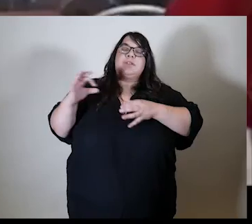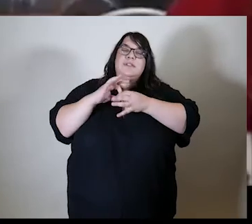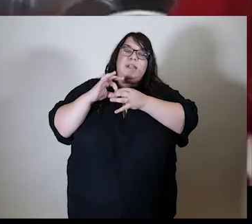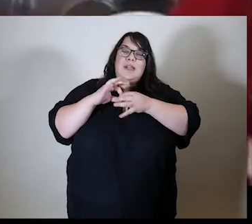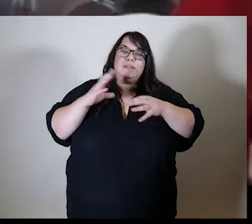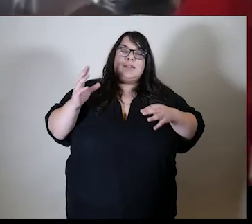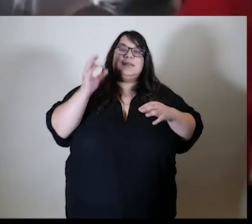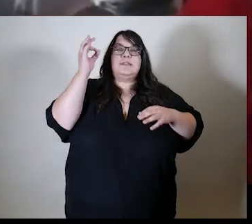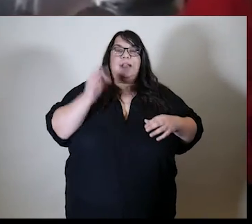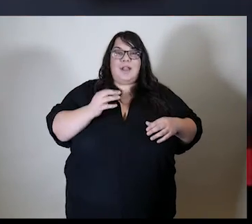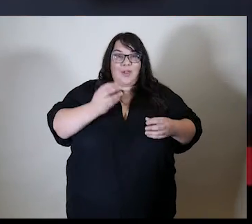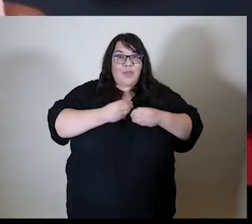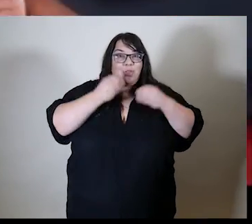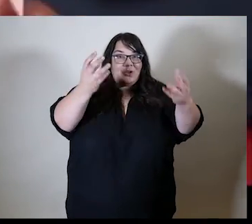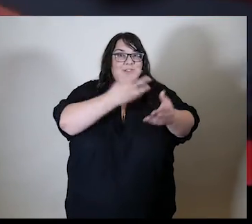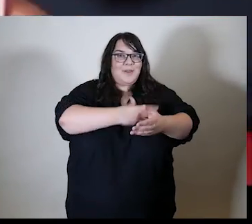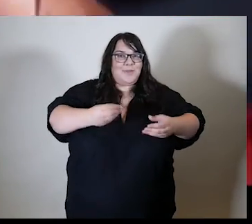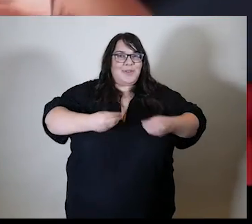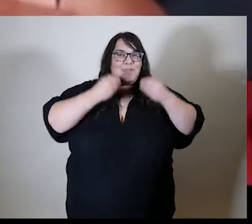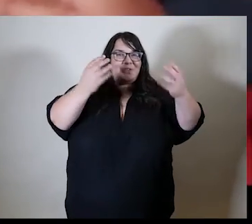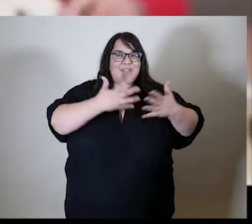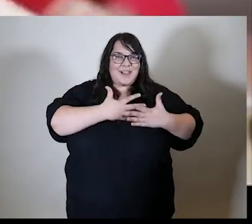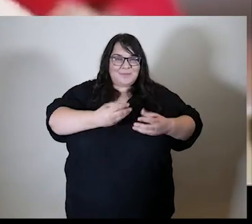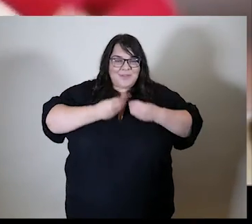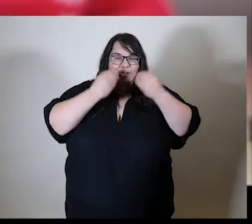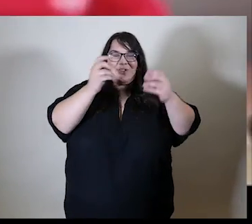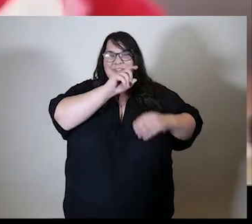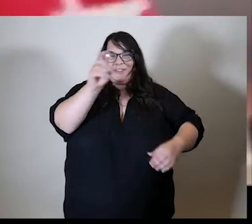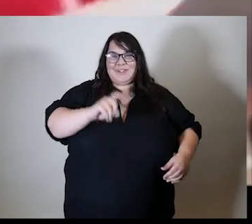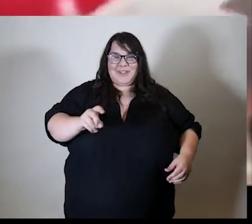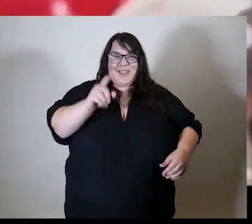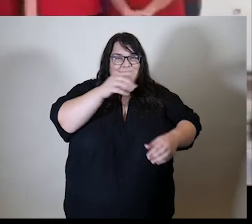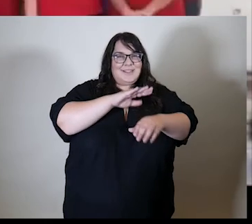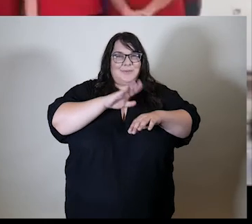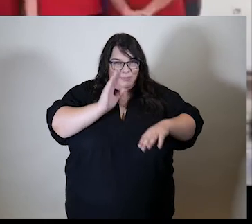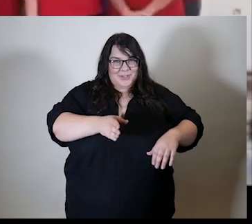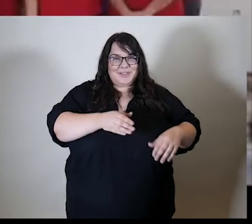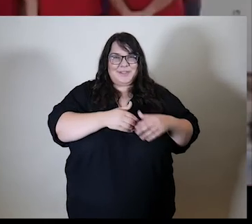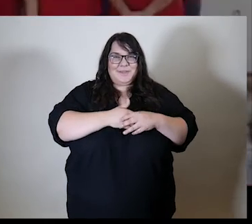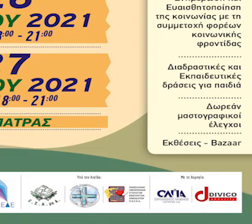για την θεάρεστη προσφορά τους. Δώστε αίμα, δώστε αγάπη, δώστε ζωή. Είναι στο χέρι σας.